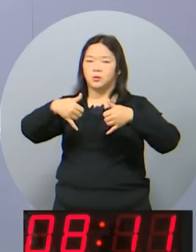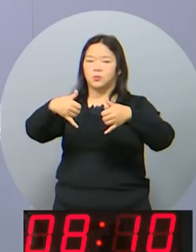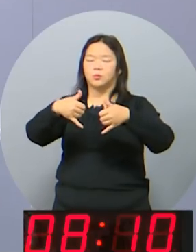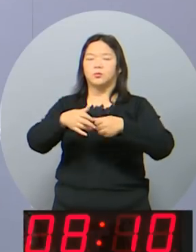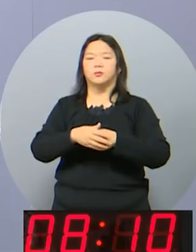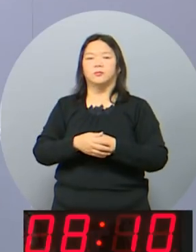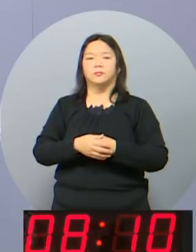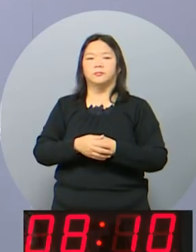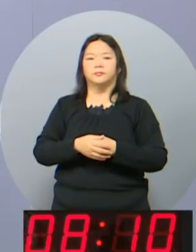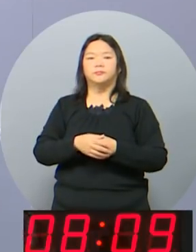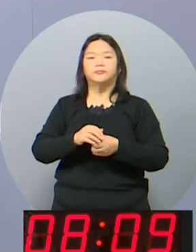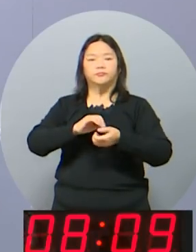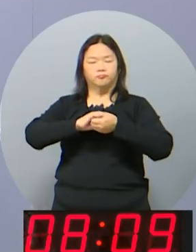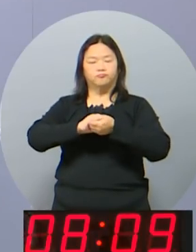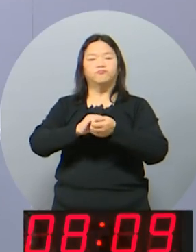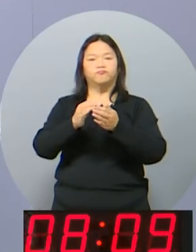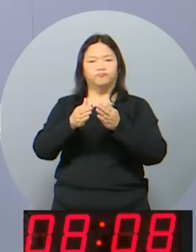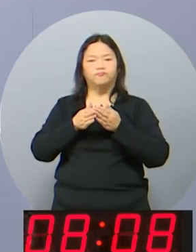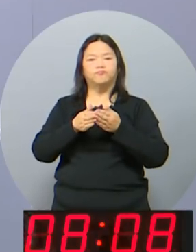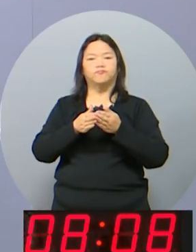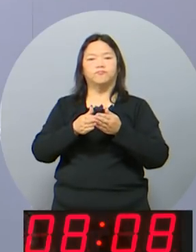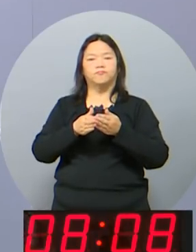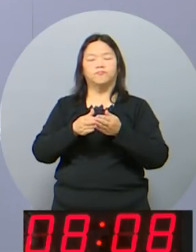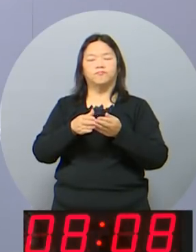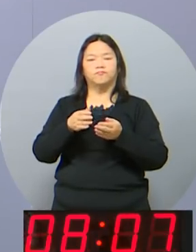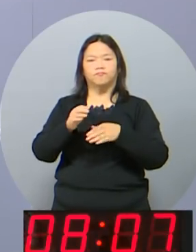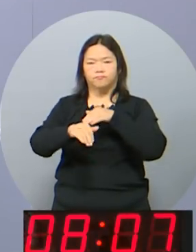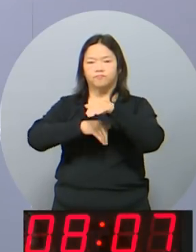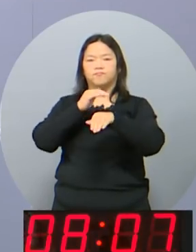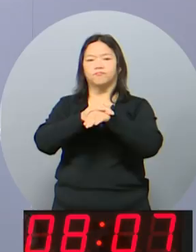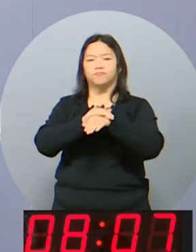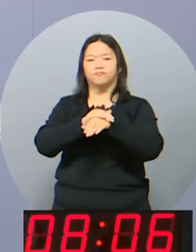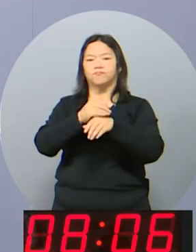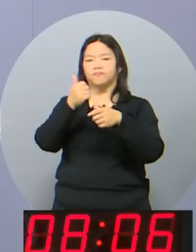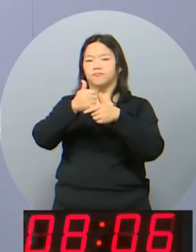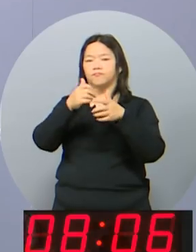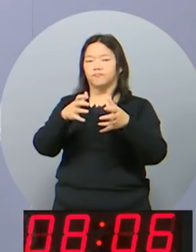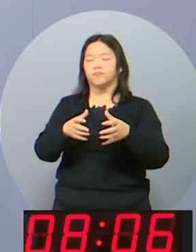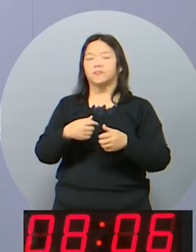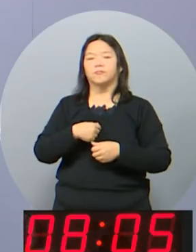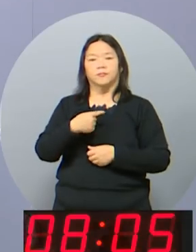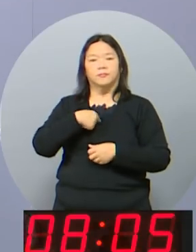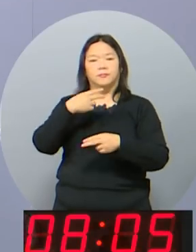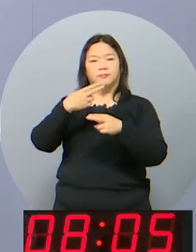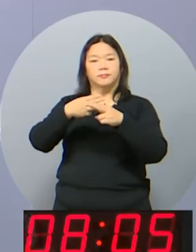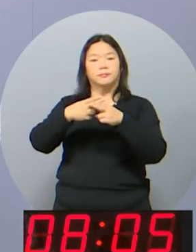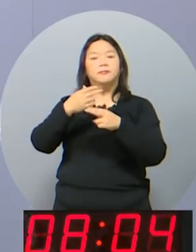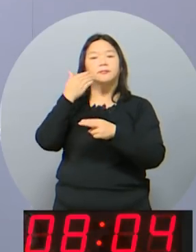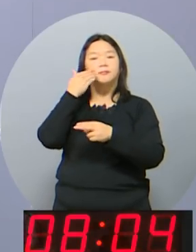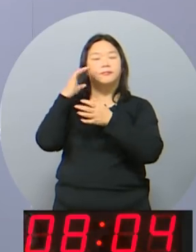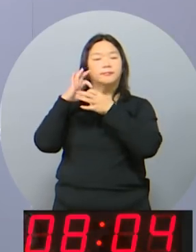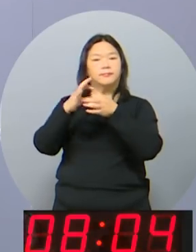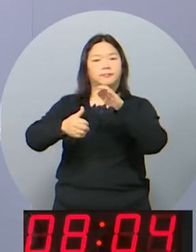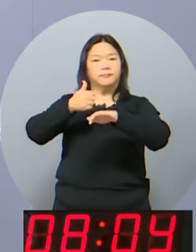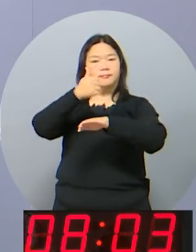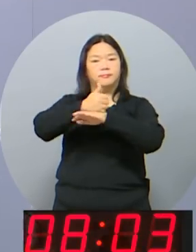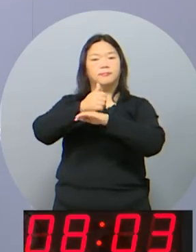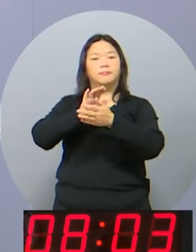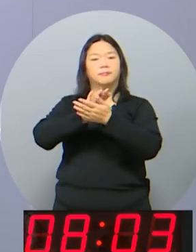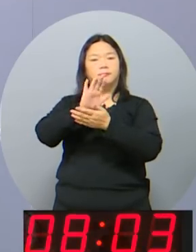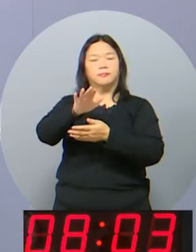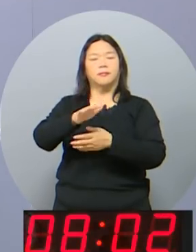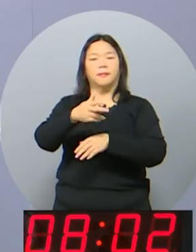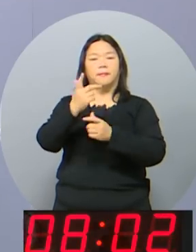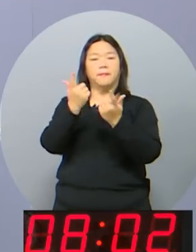必定一定要来完成的建设。我也相信，我如果连任之后，对于北侧